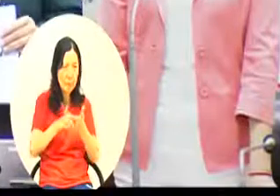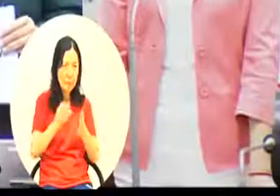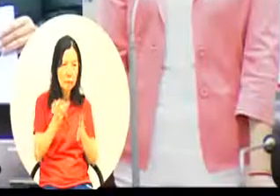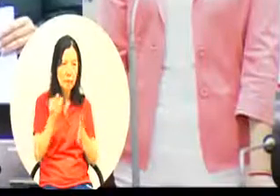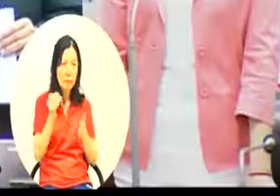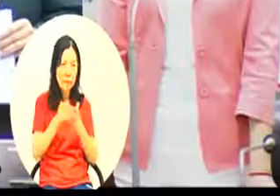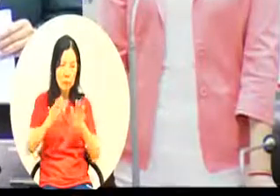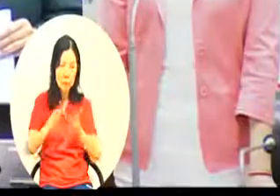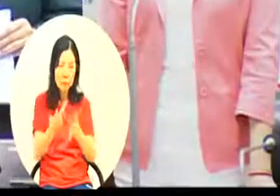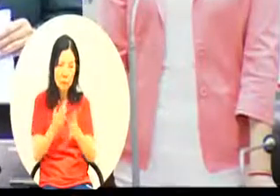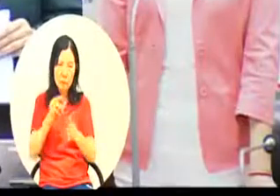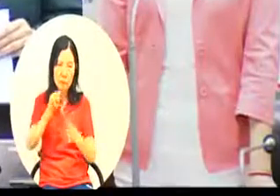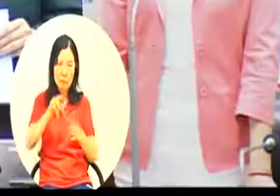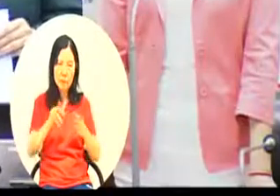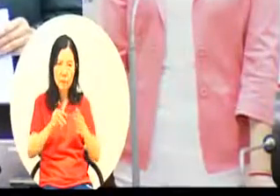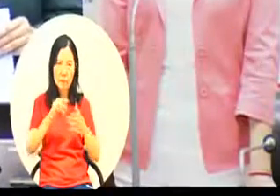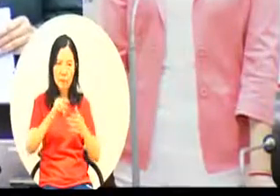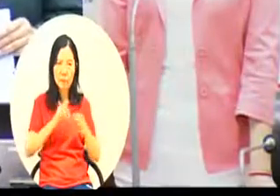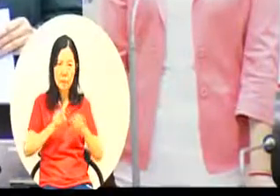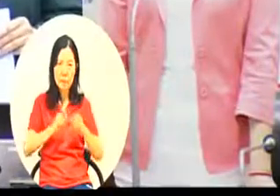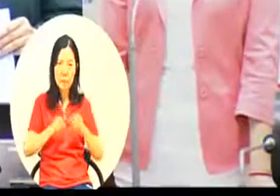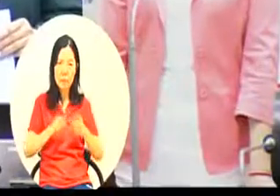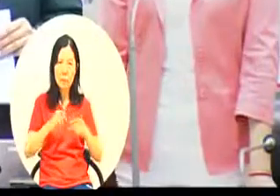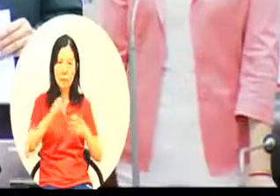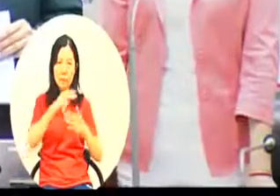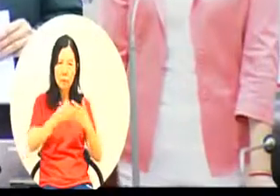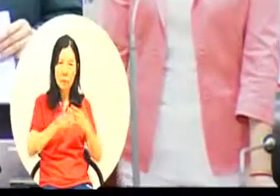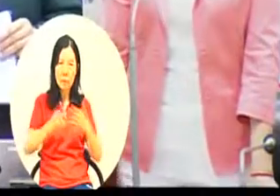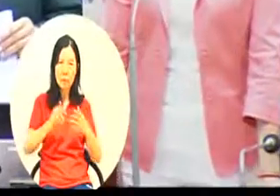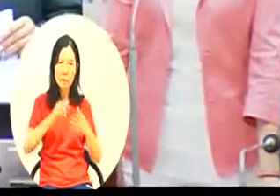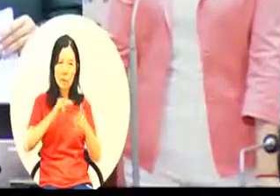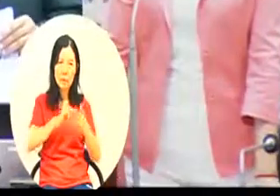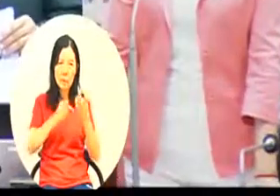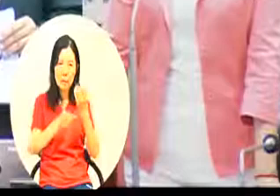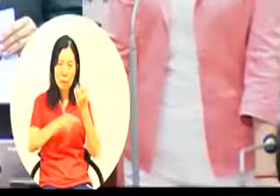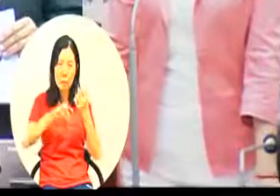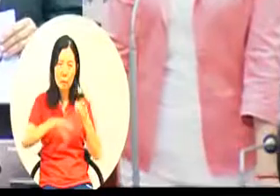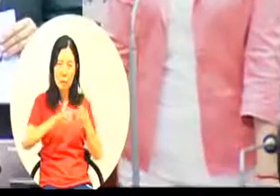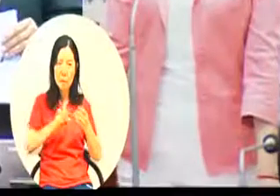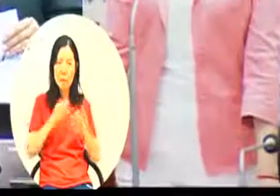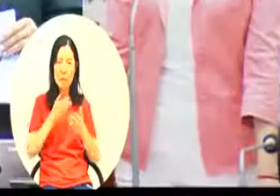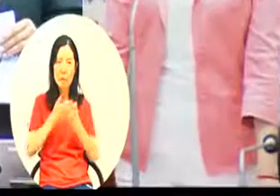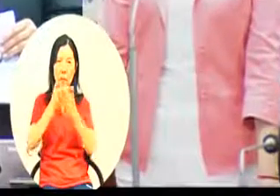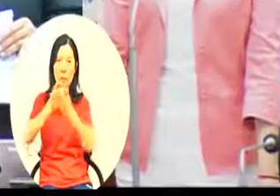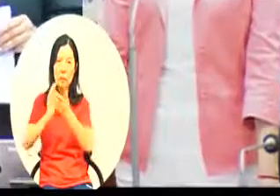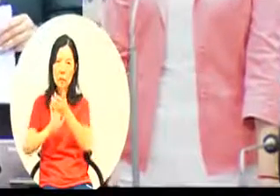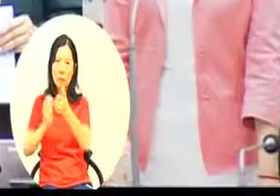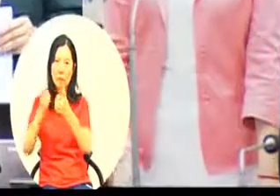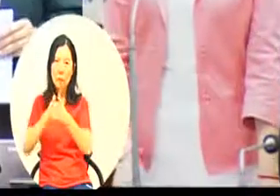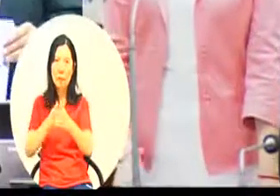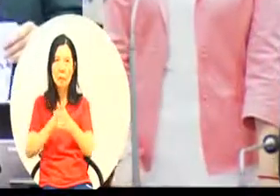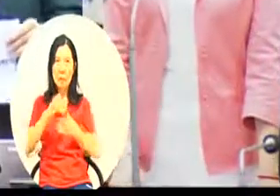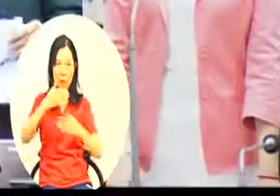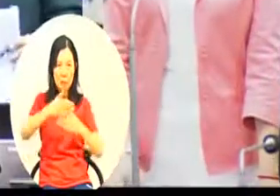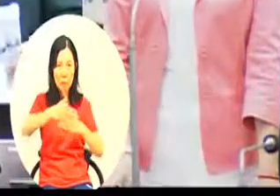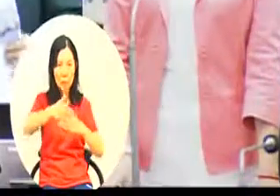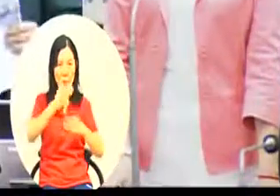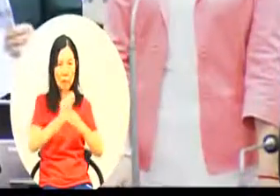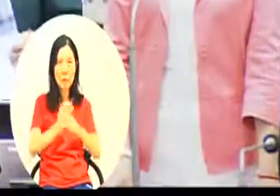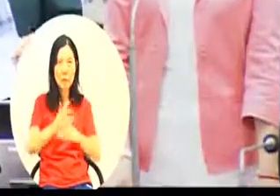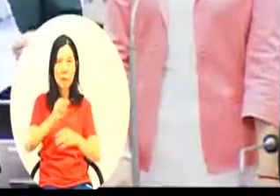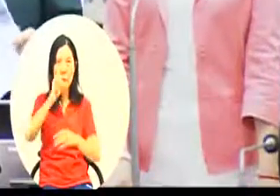划的条例在立法院还送出委员会，我在这个过程之中政党之